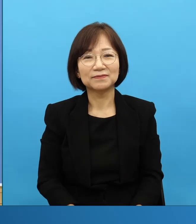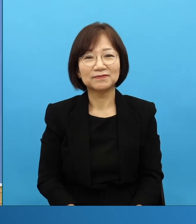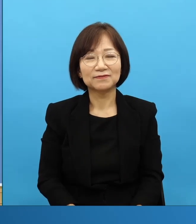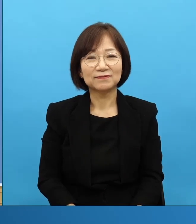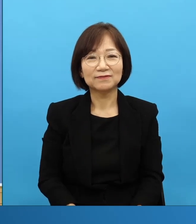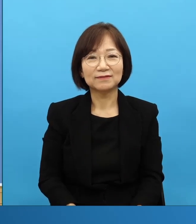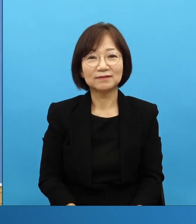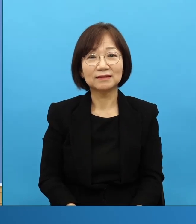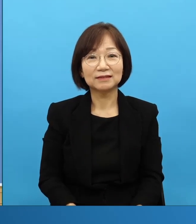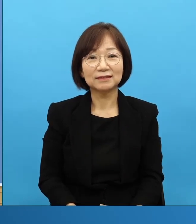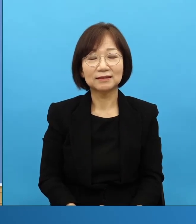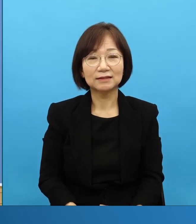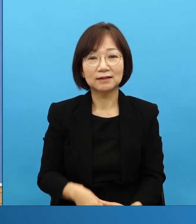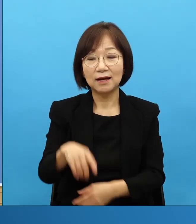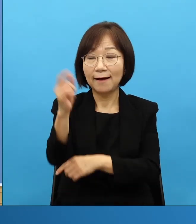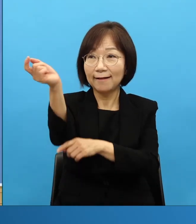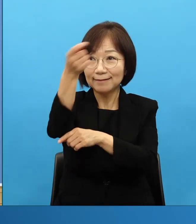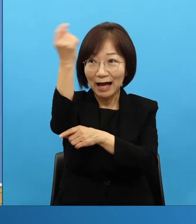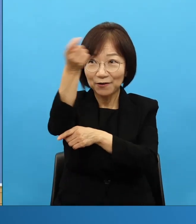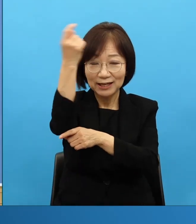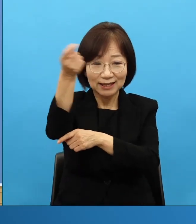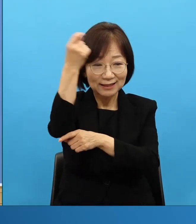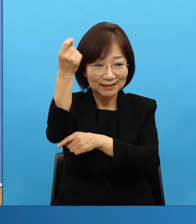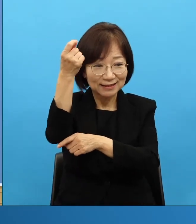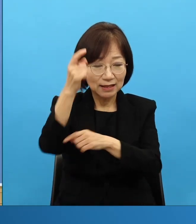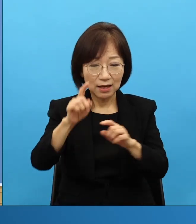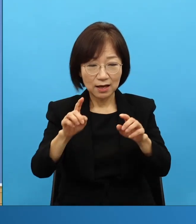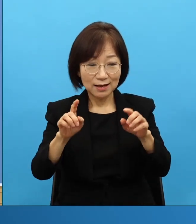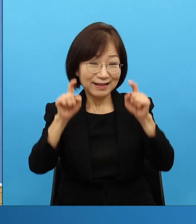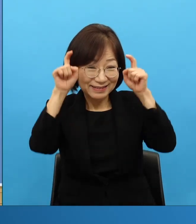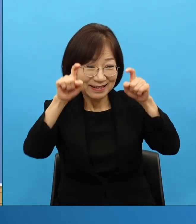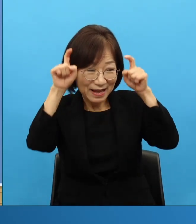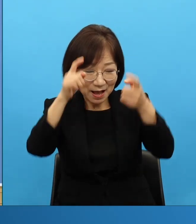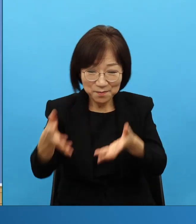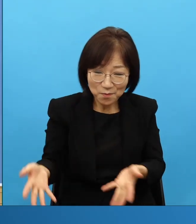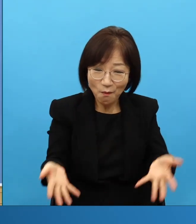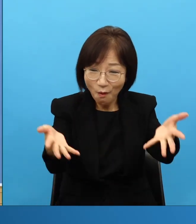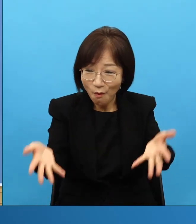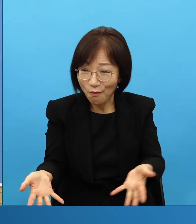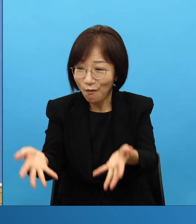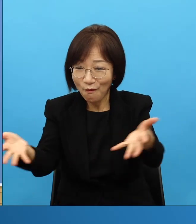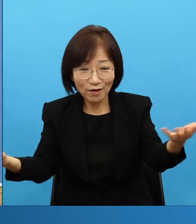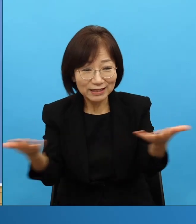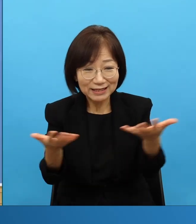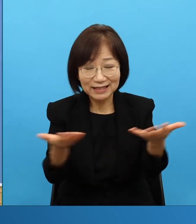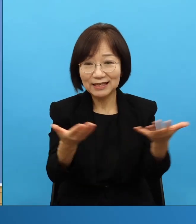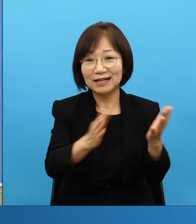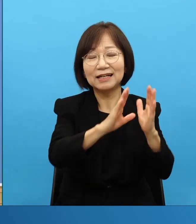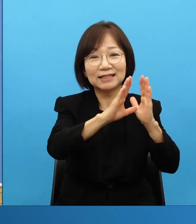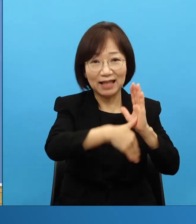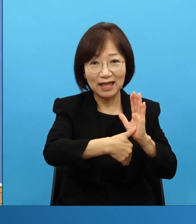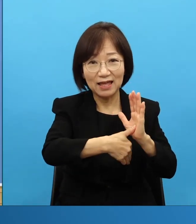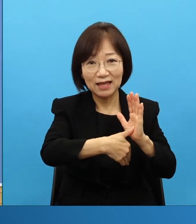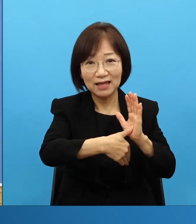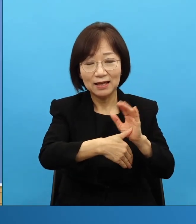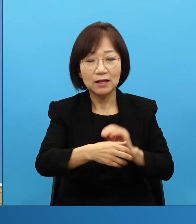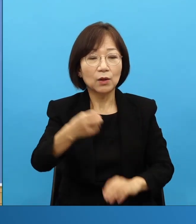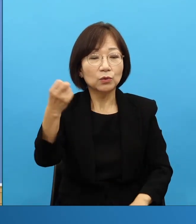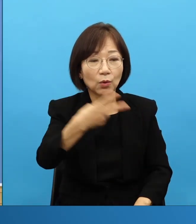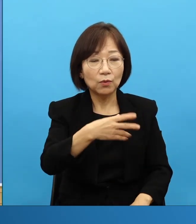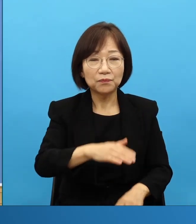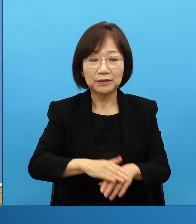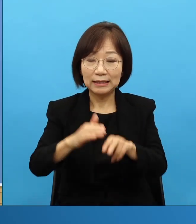다윗이 목동으로 있을 때요. And this is a time when 그렇죠. David, when he was a 그 이전에 shepherd. 사무엘은 언약궤 곁에 누웠을 때